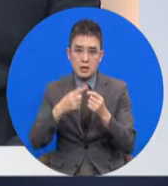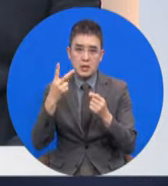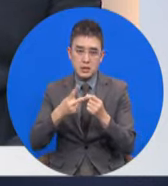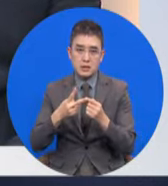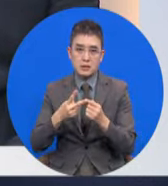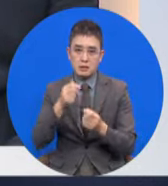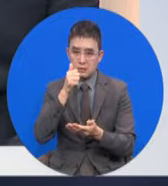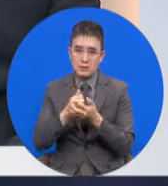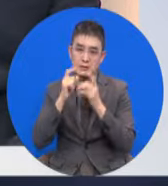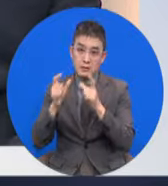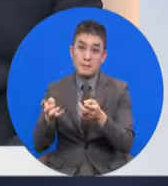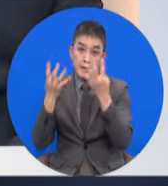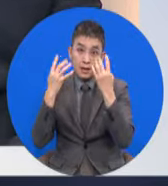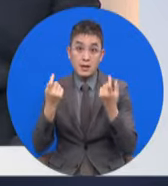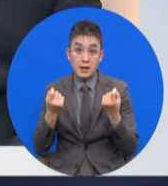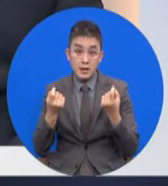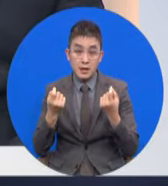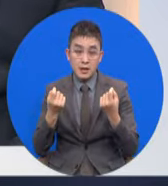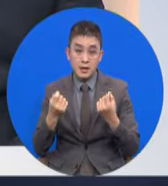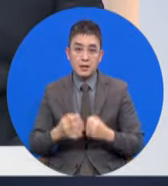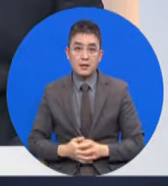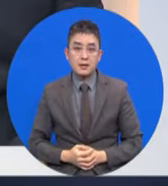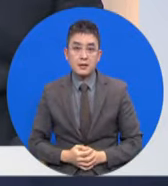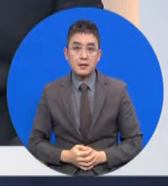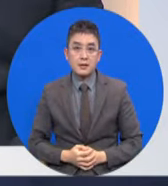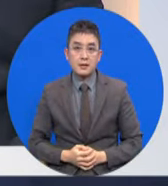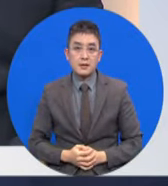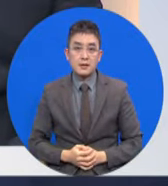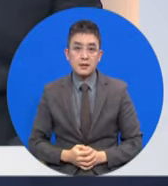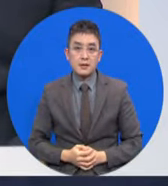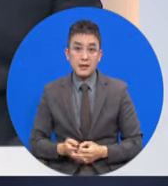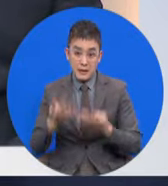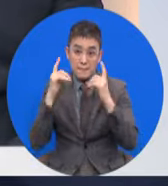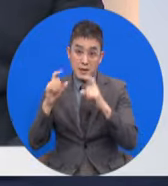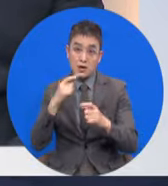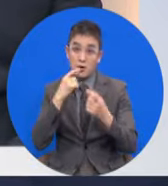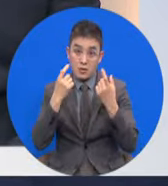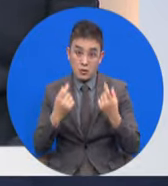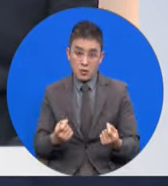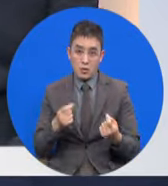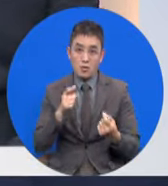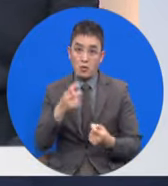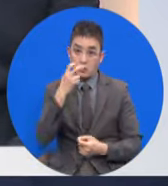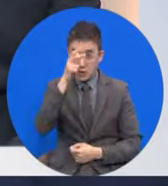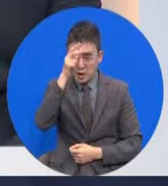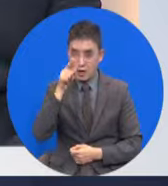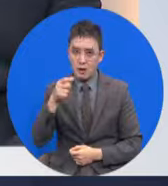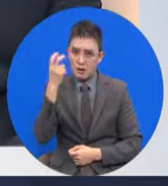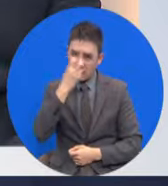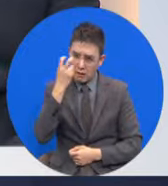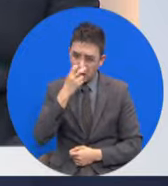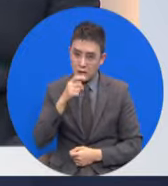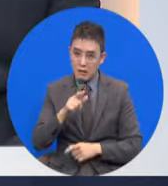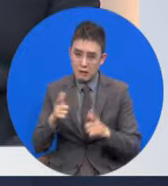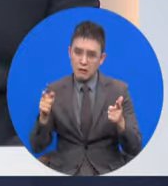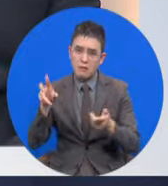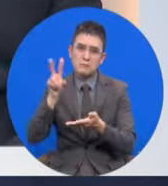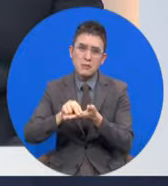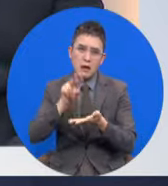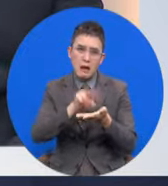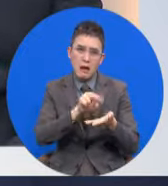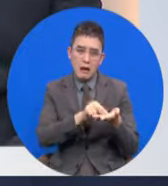맞지만 그 근저에는 그 과정에 이르기까지 이 정권의 어떤 검찰의 수사 또 문제가 있는 게